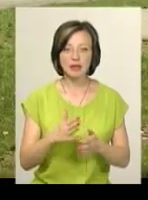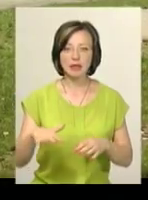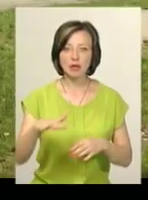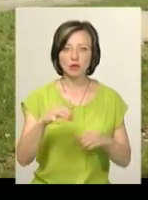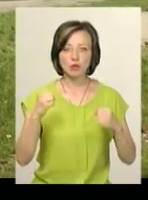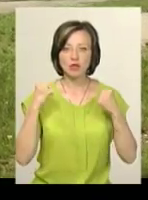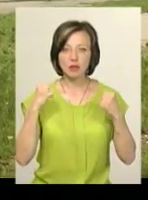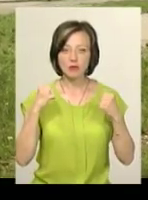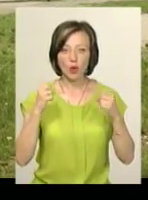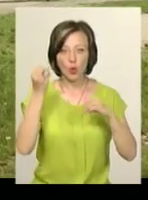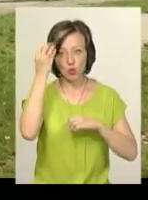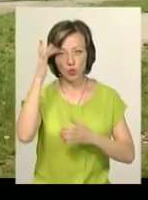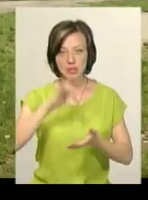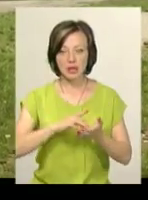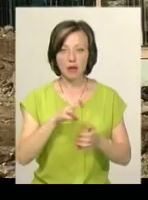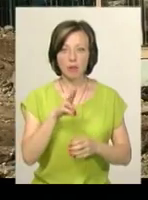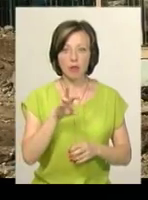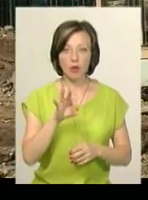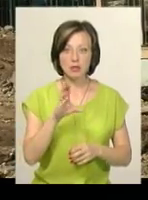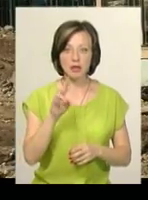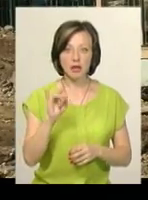території спортивно-культурного центру «Плоскирів».